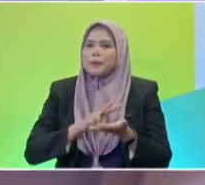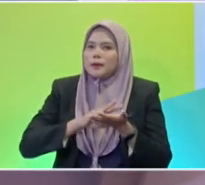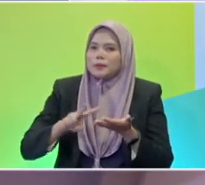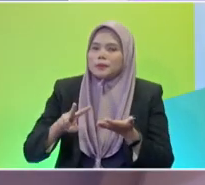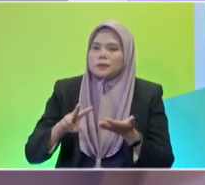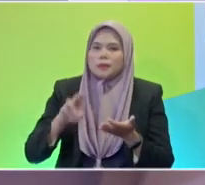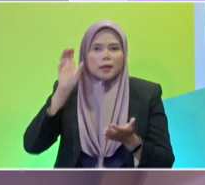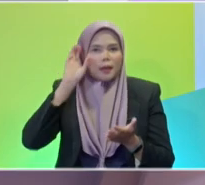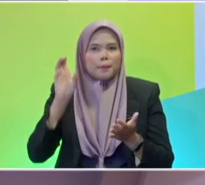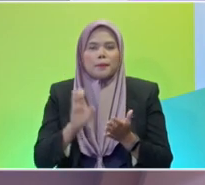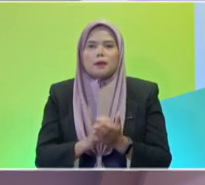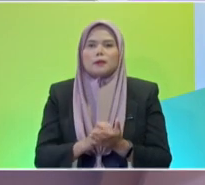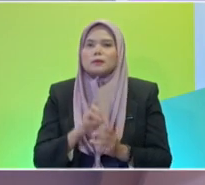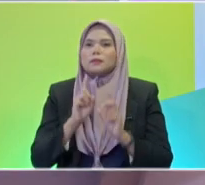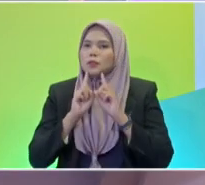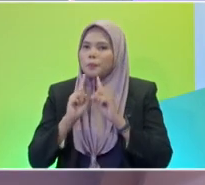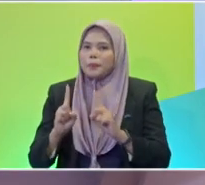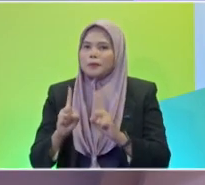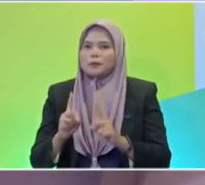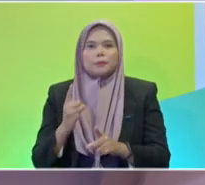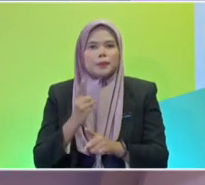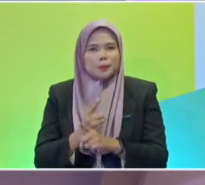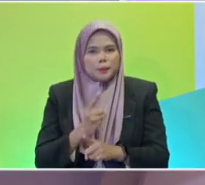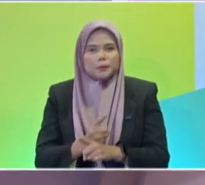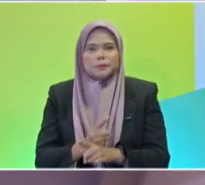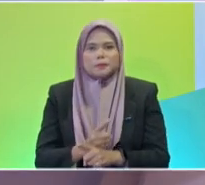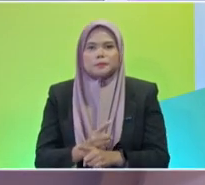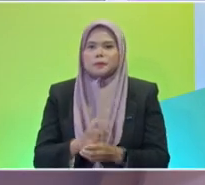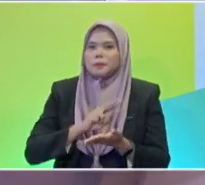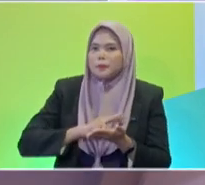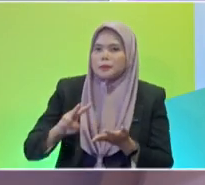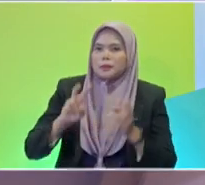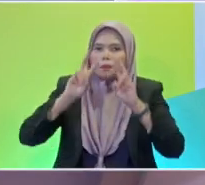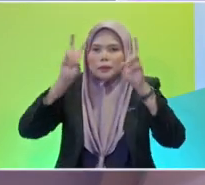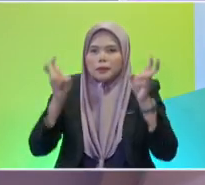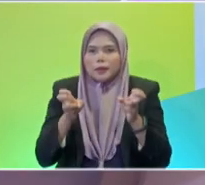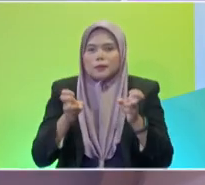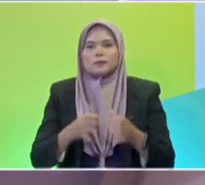jawabannya tepat ya bagus membaca petikan